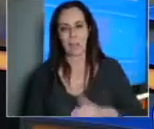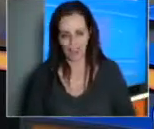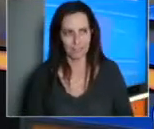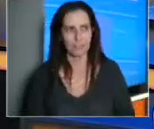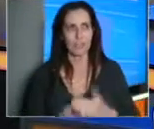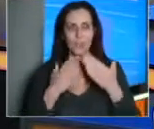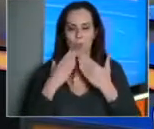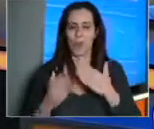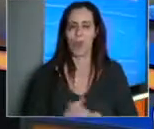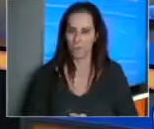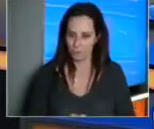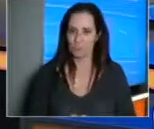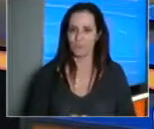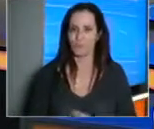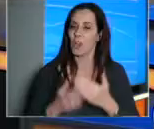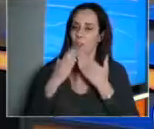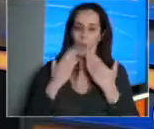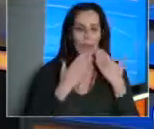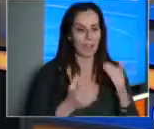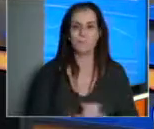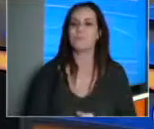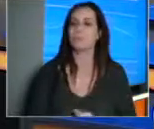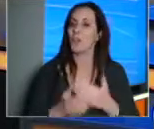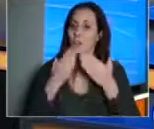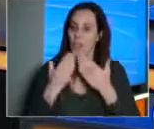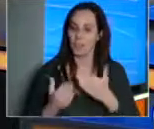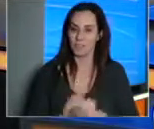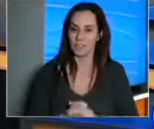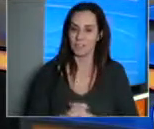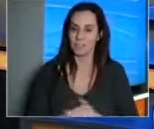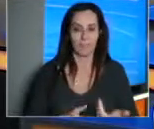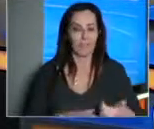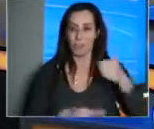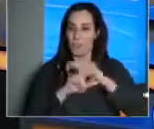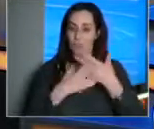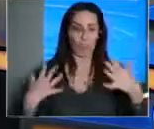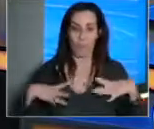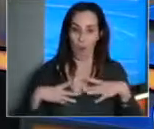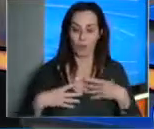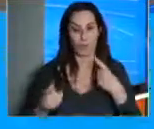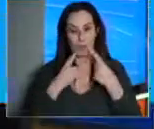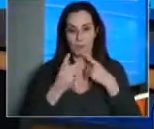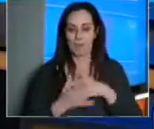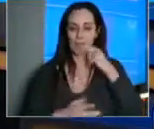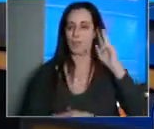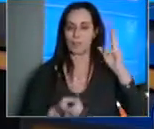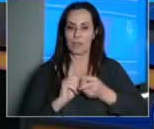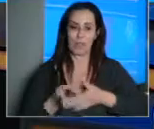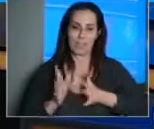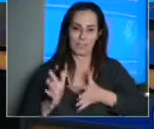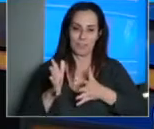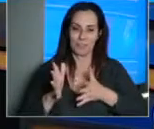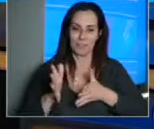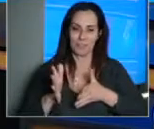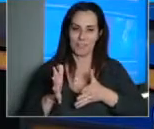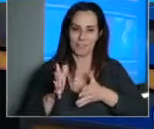תודה רבה לך. תודה לך, מוריה, שהיית איתנו. תודה רבה לך, יובל קרני, תודה רבה לראשי הציבור שלא לוקחים חופש ודנים. ותודה רבה לתמי שמע שהצטרפה